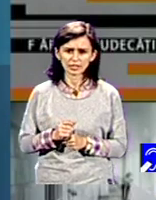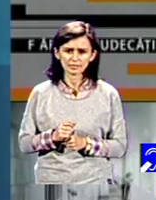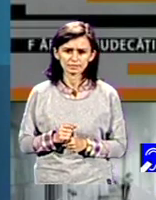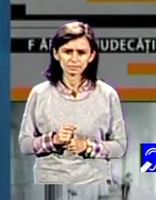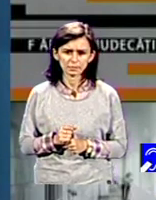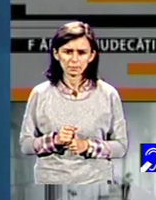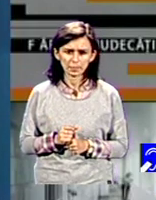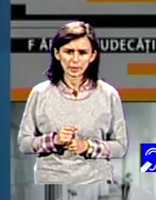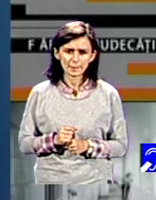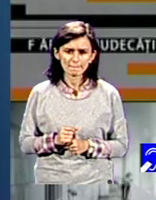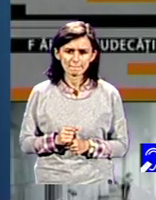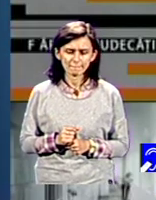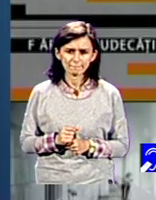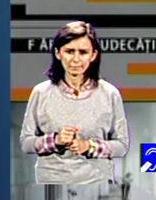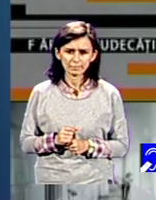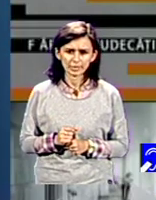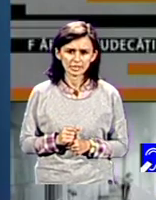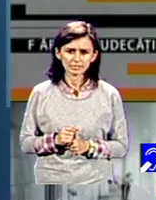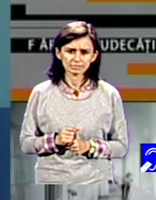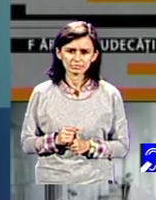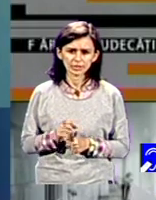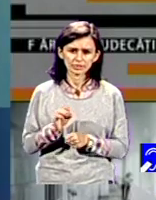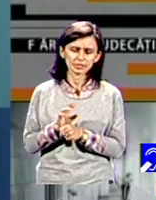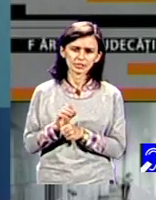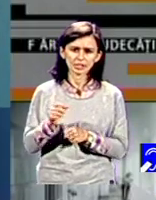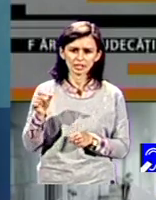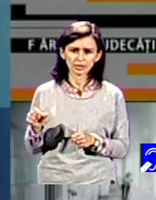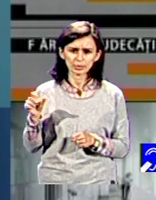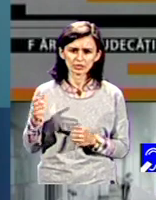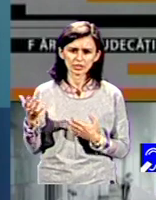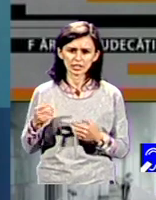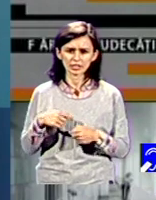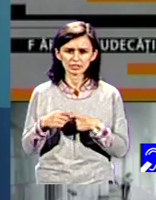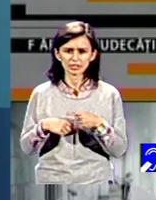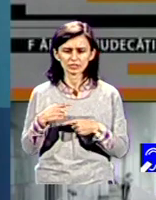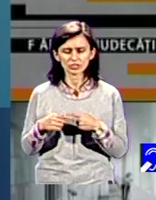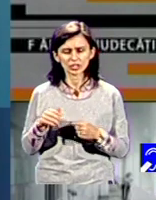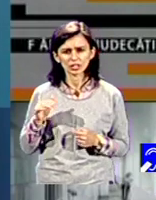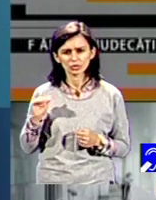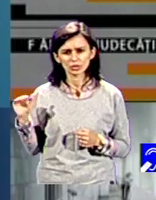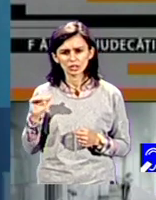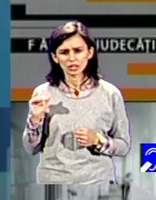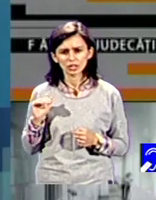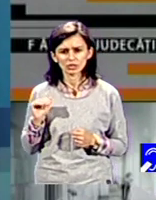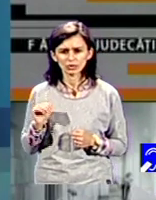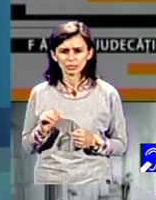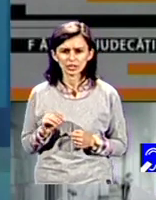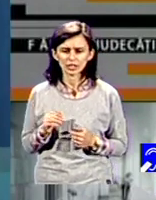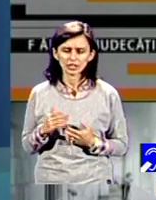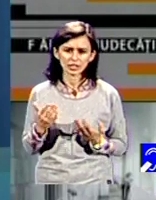se desfășoară în principal cu minorii care sunt instituționalizați în aceste centre